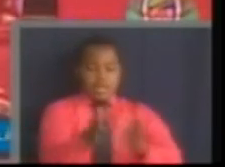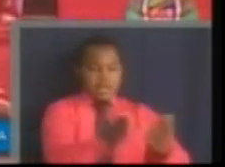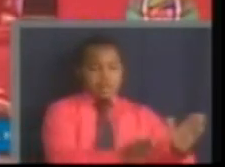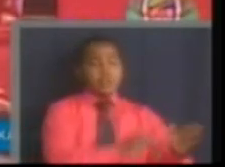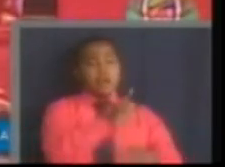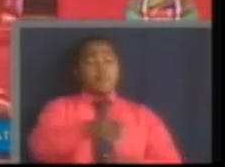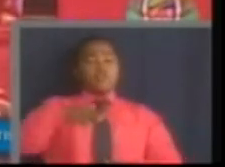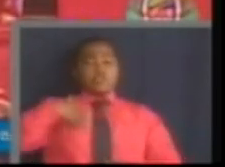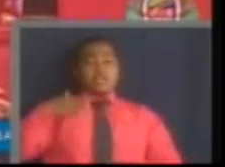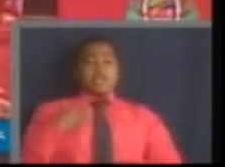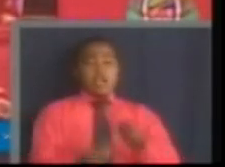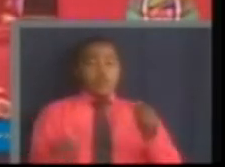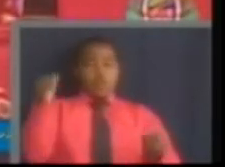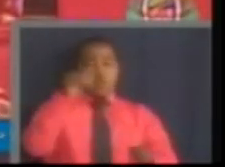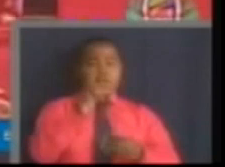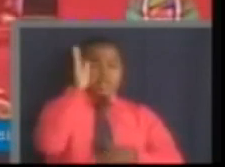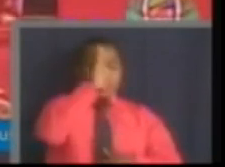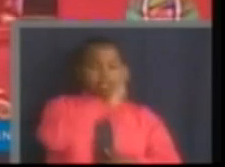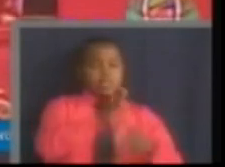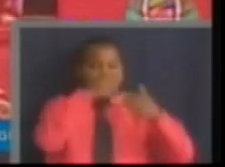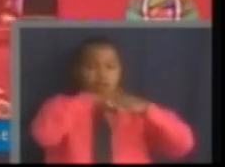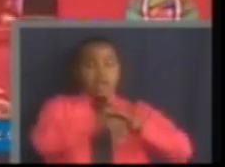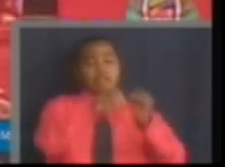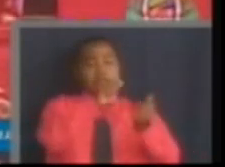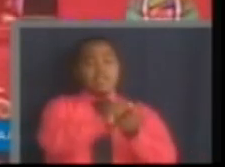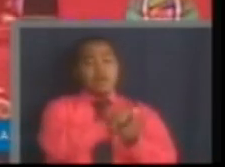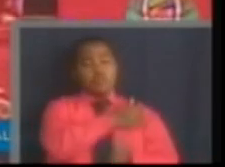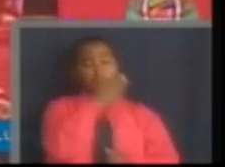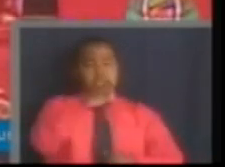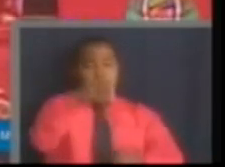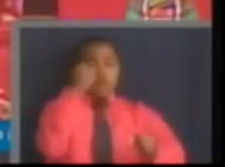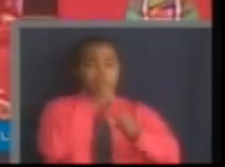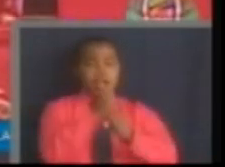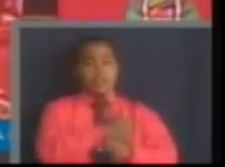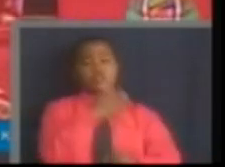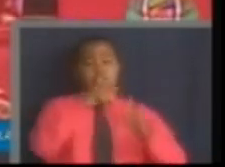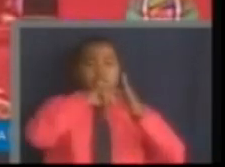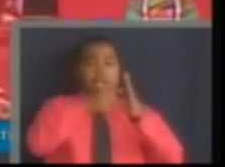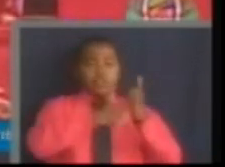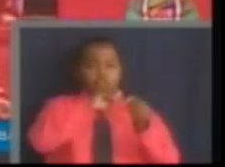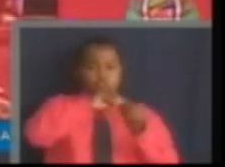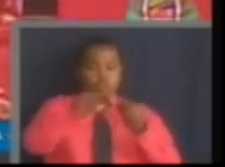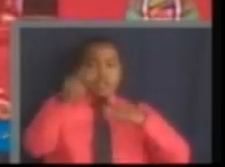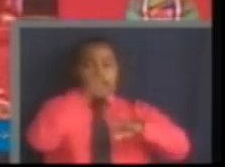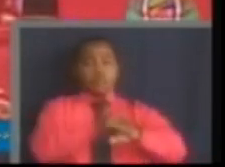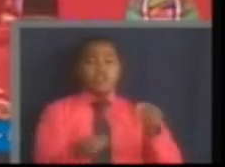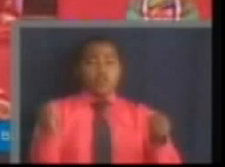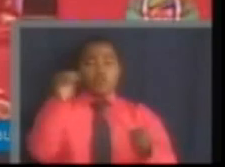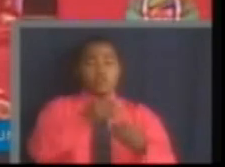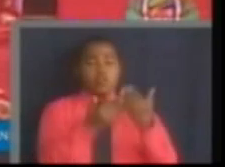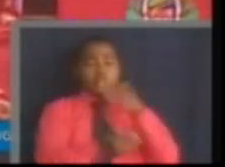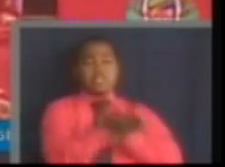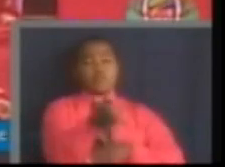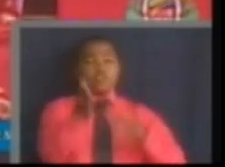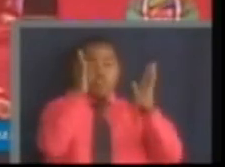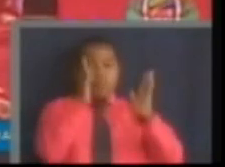tunataka kuongeza siku katika shughuli yoyote au katika kazi yoyote, kanuni kutenguliwa na muda kuongezwa kwa sababu hiyo maalum.